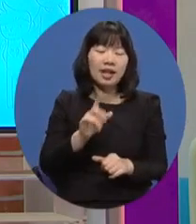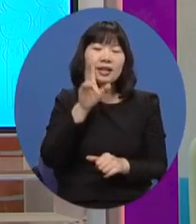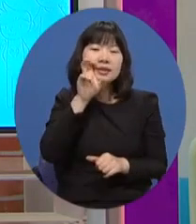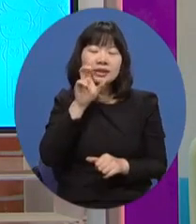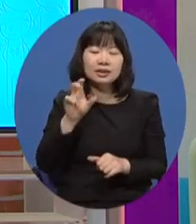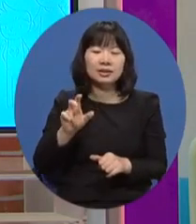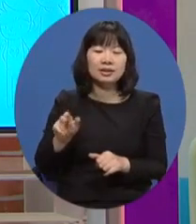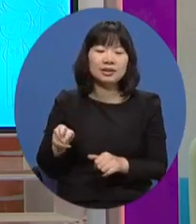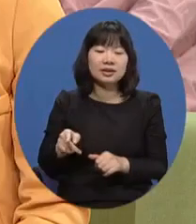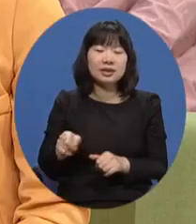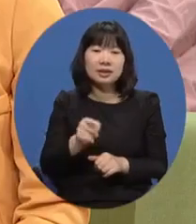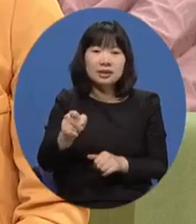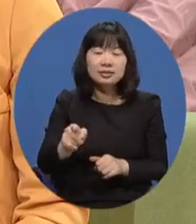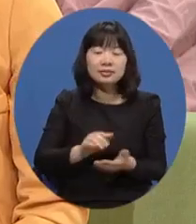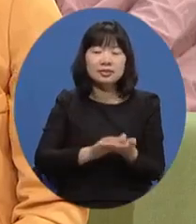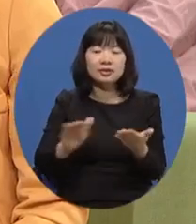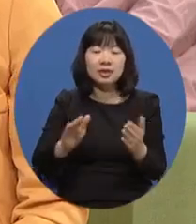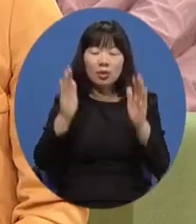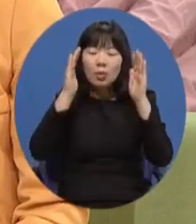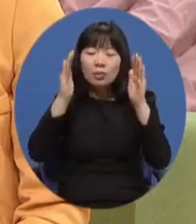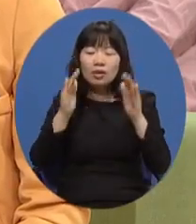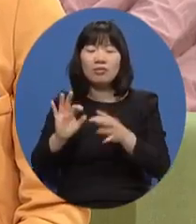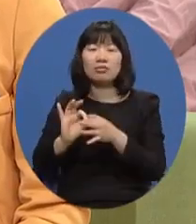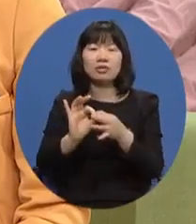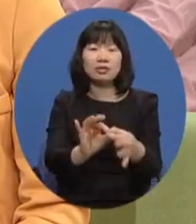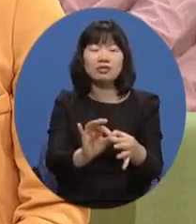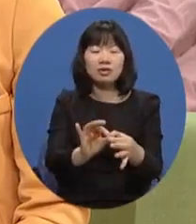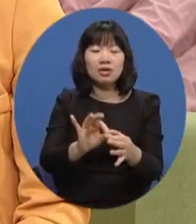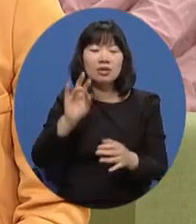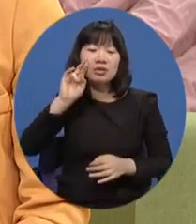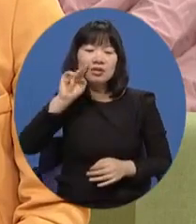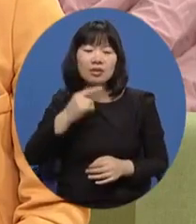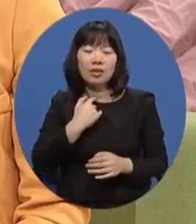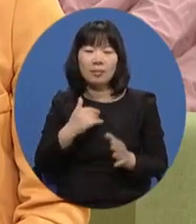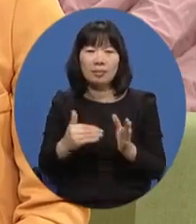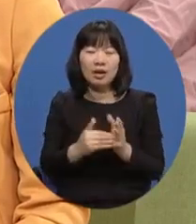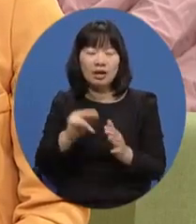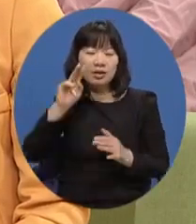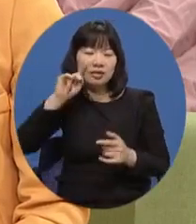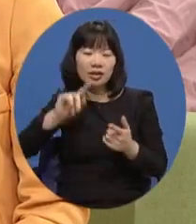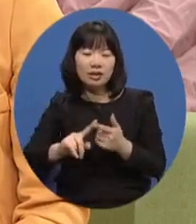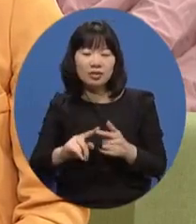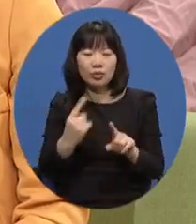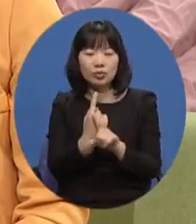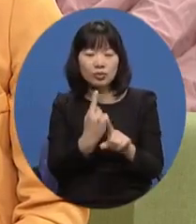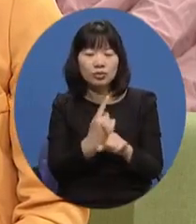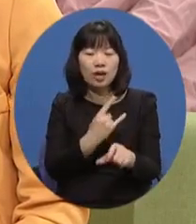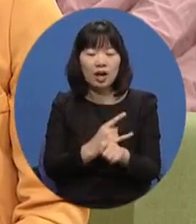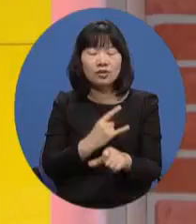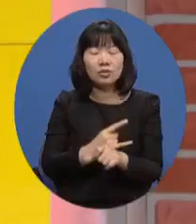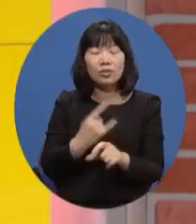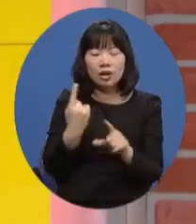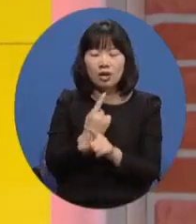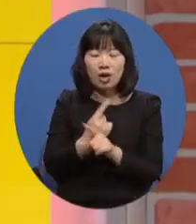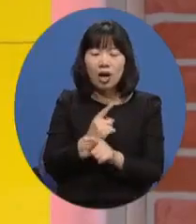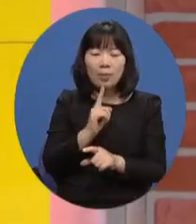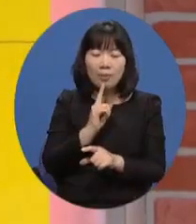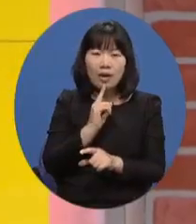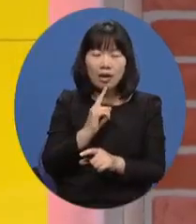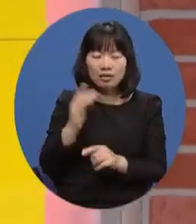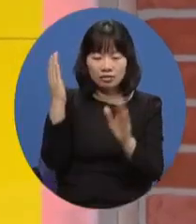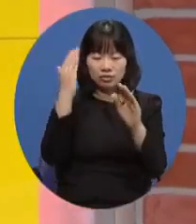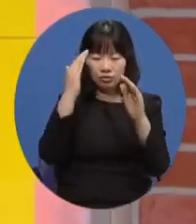지름길이에요. 왜냐하면 공부는 끊임없이 틀려보고 틀리는 것을 교정해 나가고 고쳐나가고